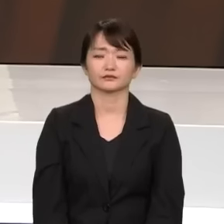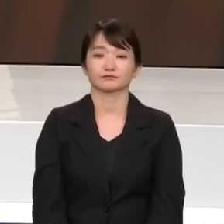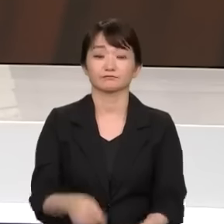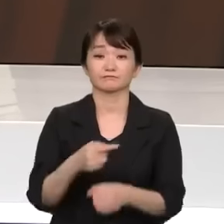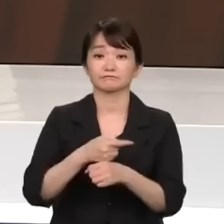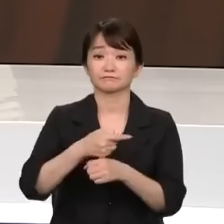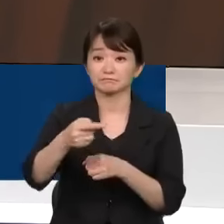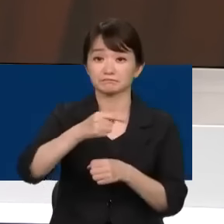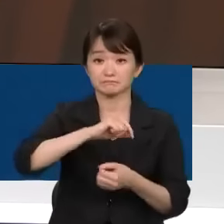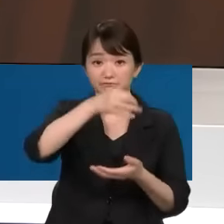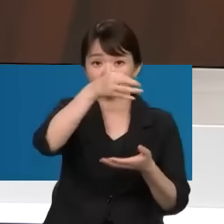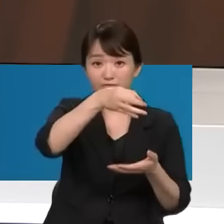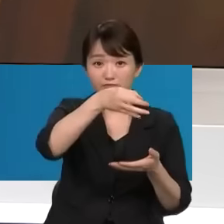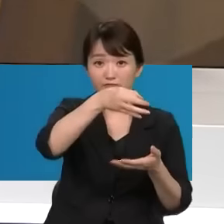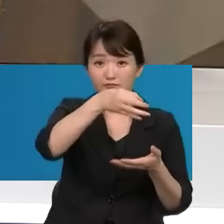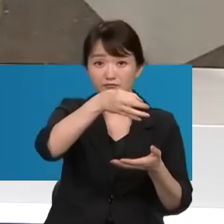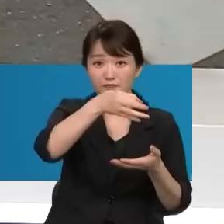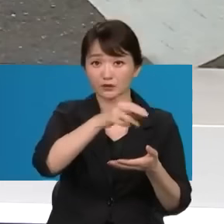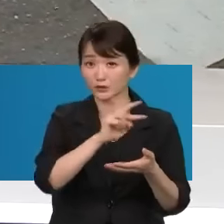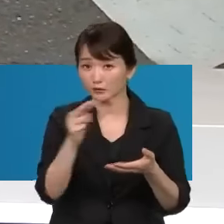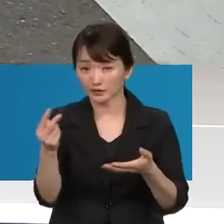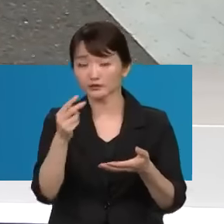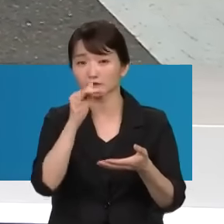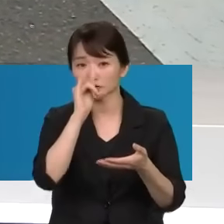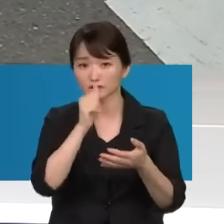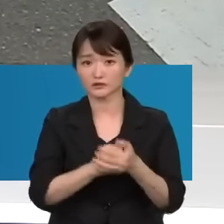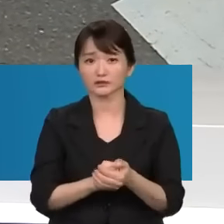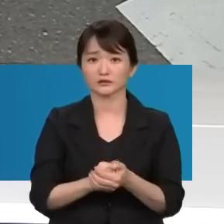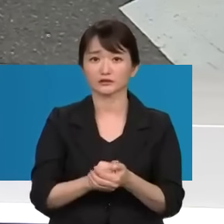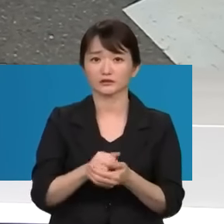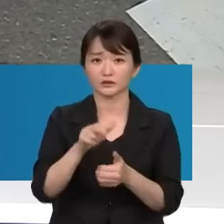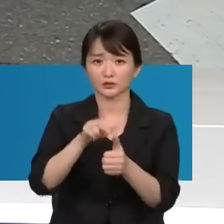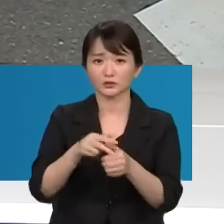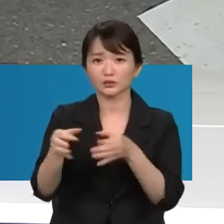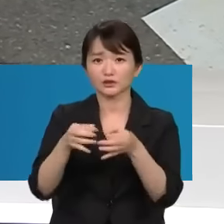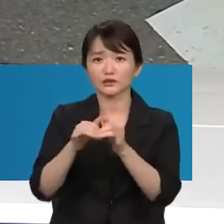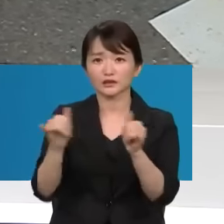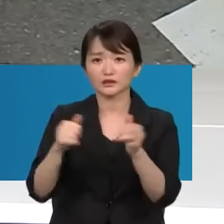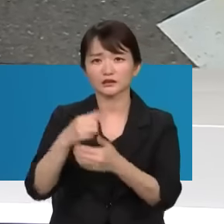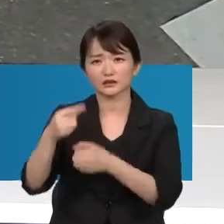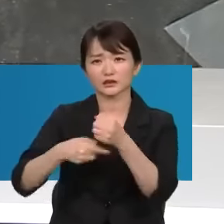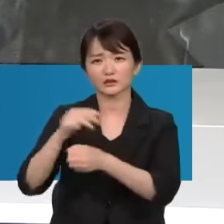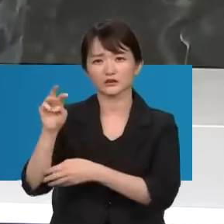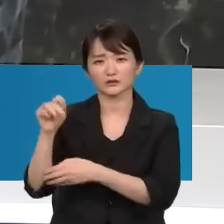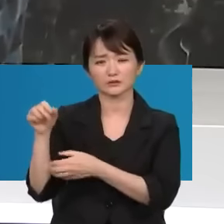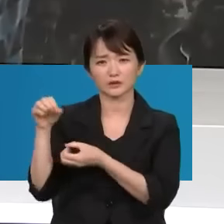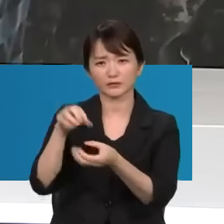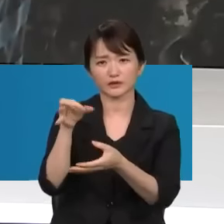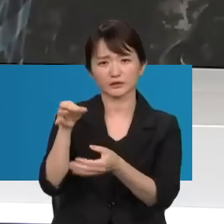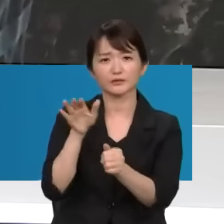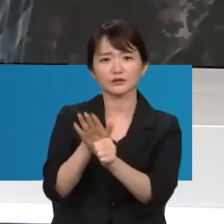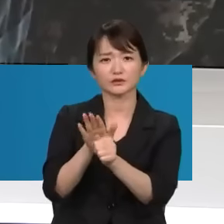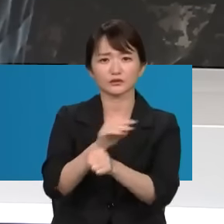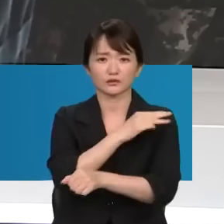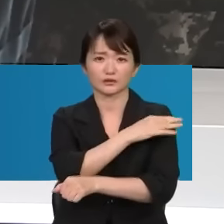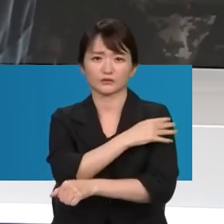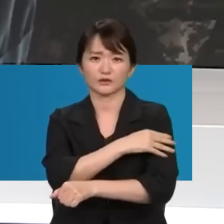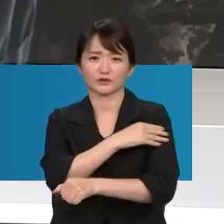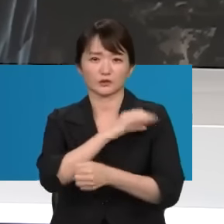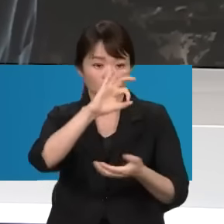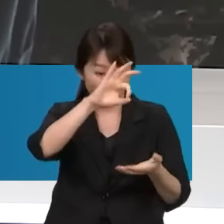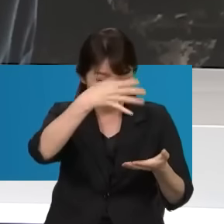내년에 바뀌는 예산도 적지 않습니다 소상공인들은 연간 30만 원씩 배달비를 지원받고 병장 월급은 처음으로